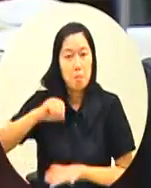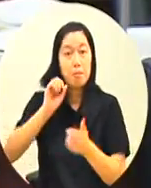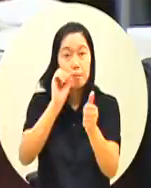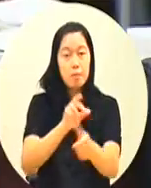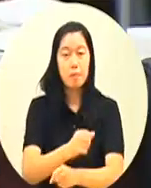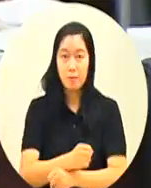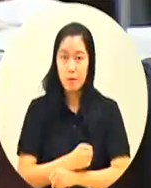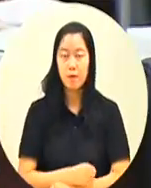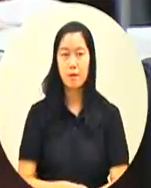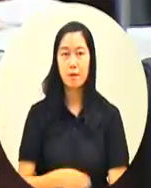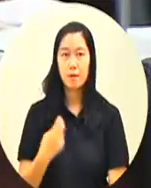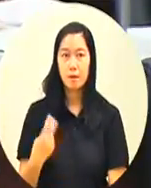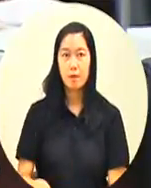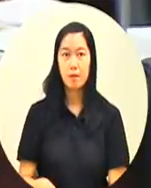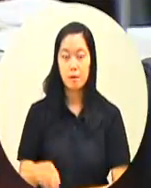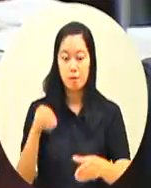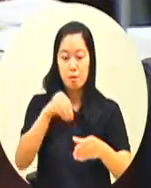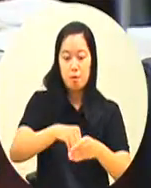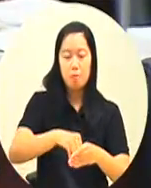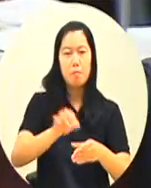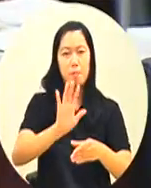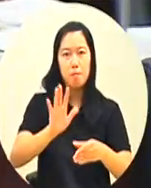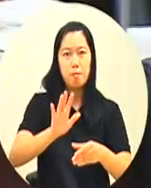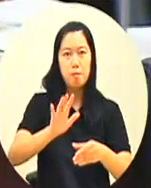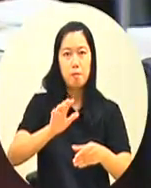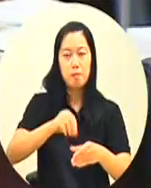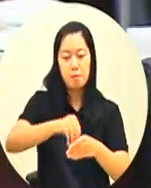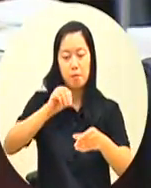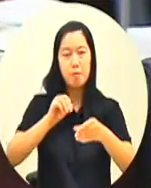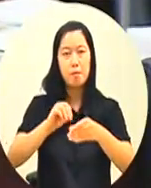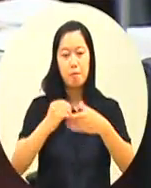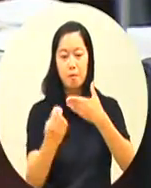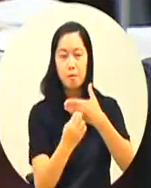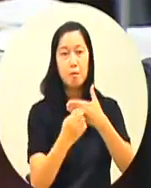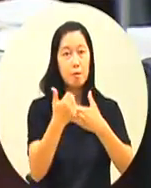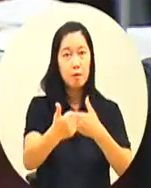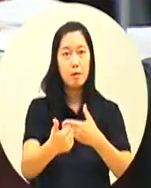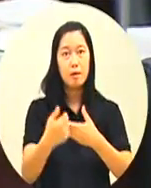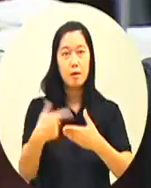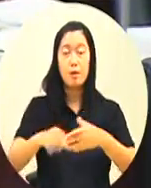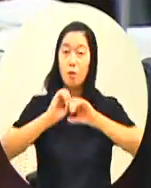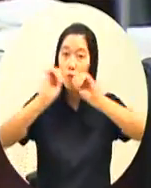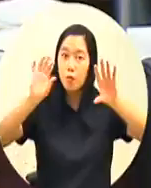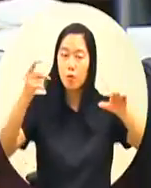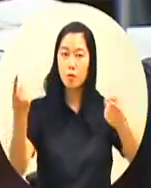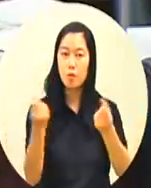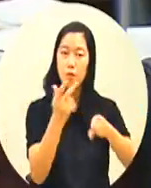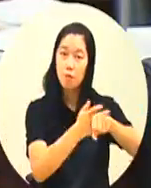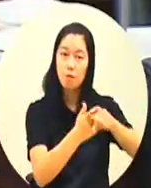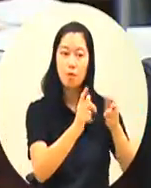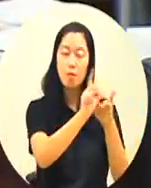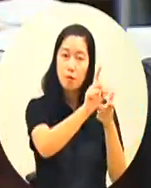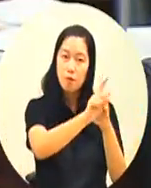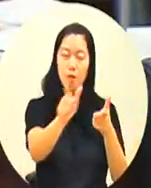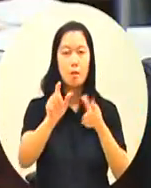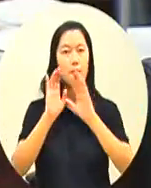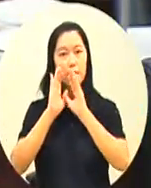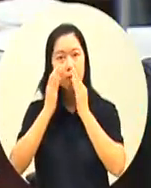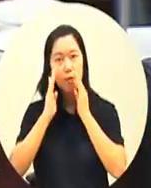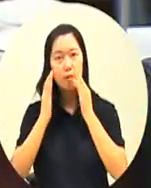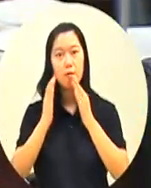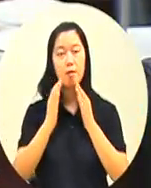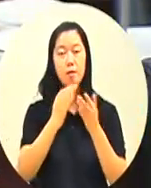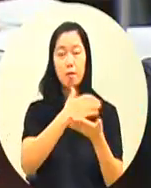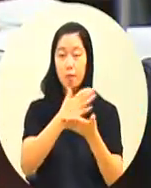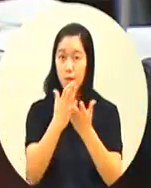好，可是是不是可以把它放大？更明显的地方，然后在宣传上面，其实现在科技很发达 ，LINE 啊、脸书啊等等之类的，